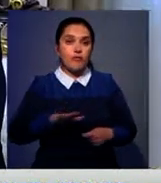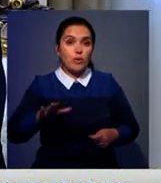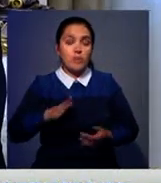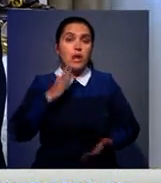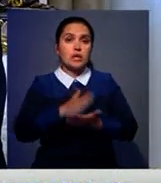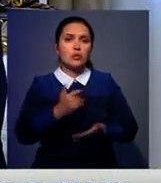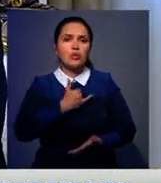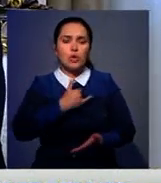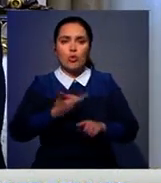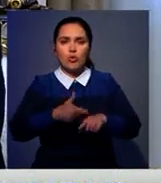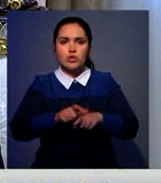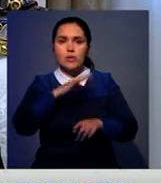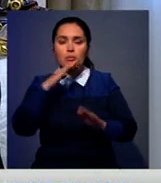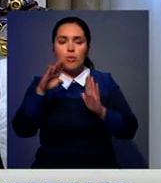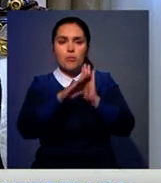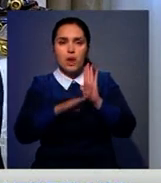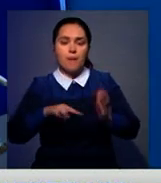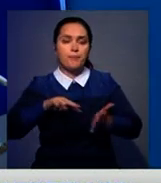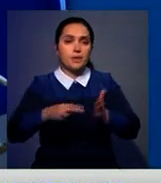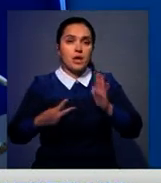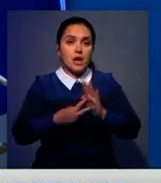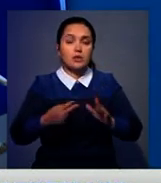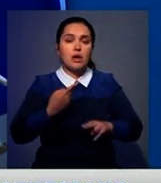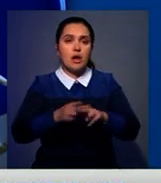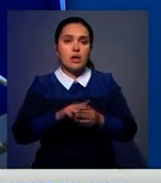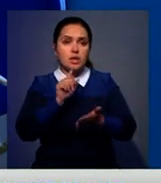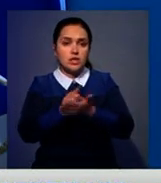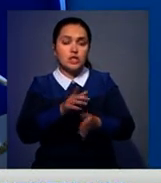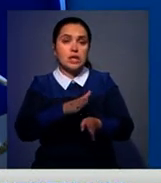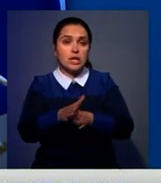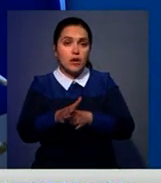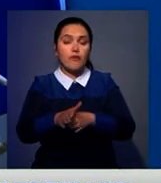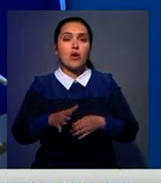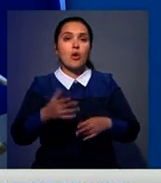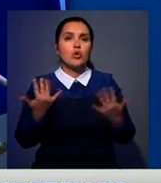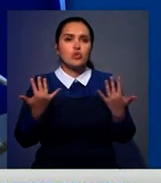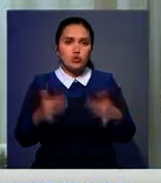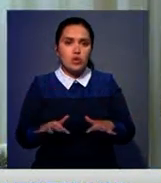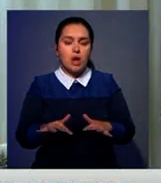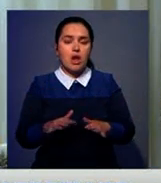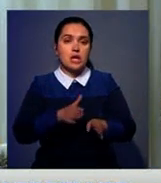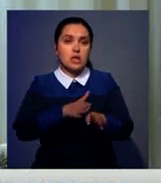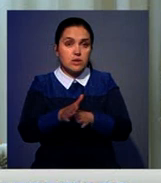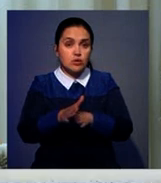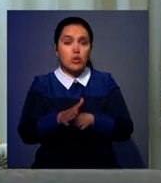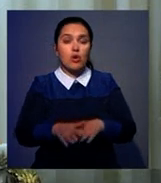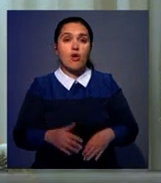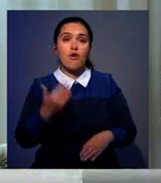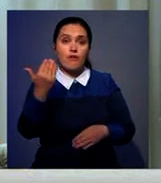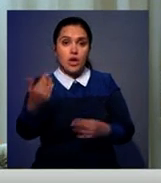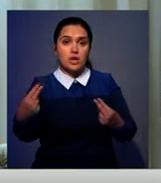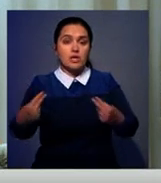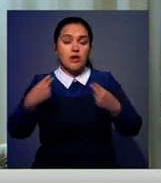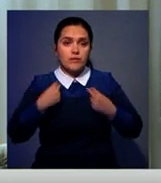очень много программ, стратегий, планов, которые должны быть реализованы и которые уже реализуются. Поэтому ваш визит